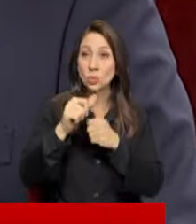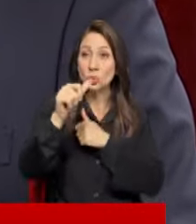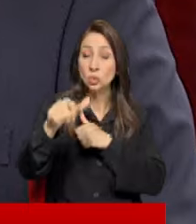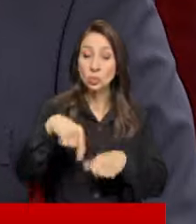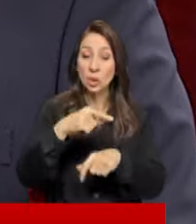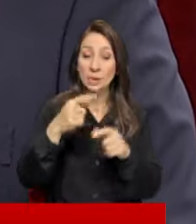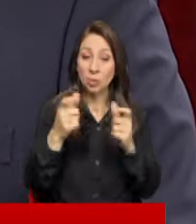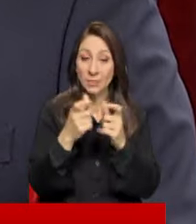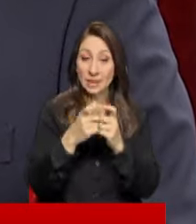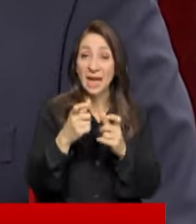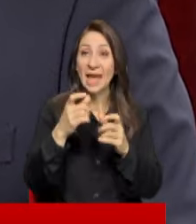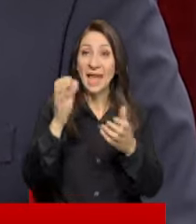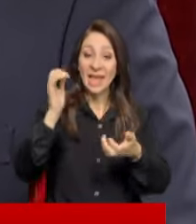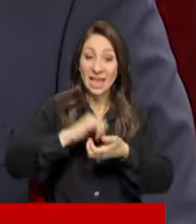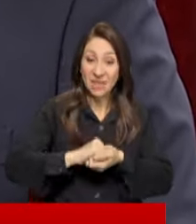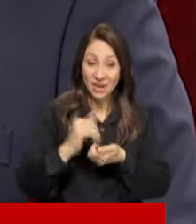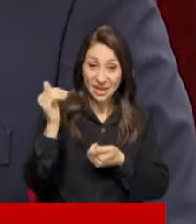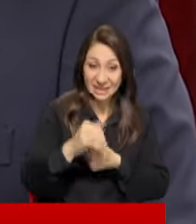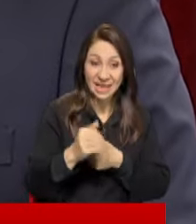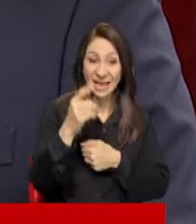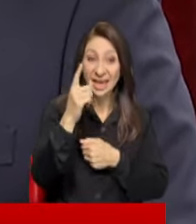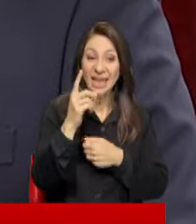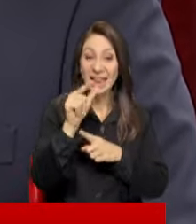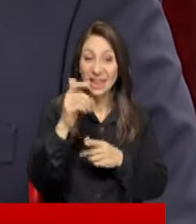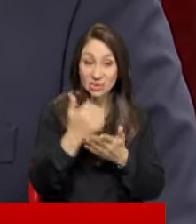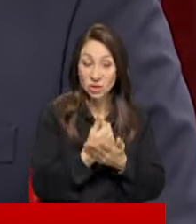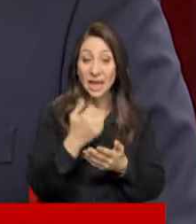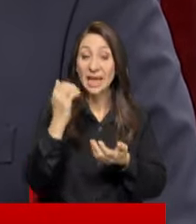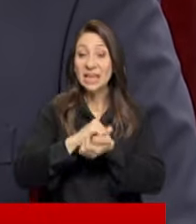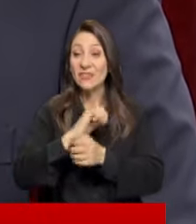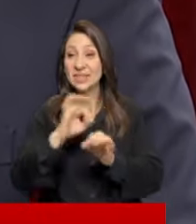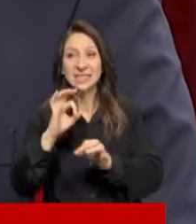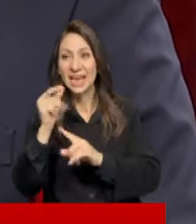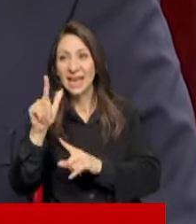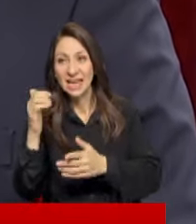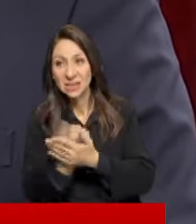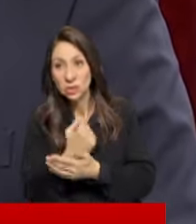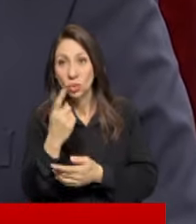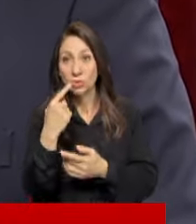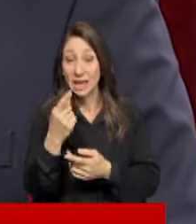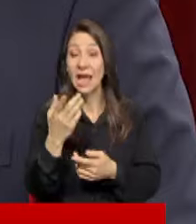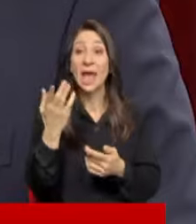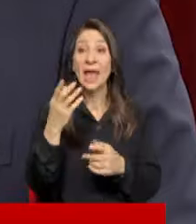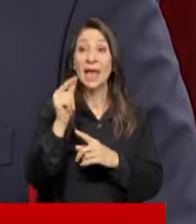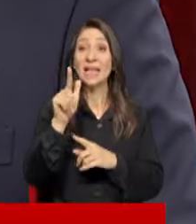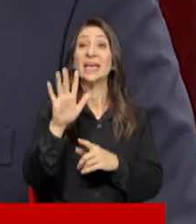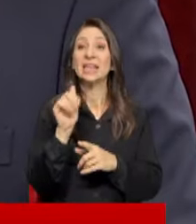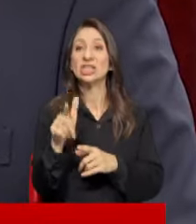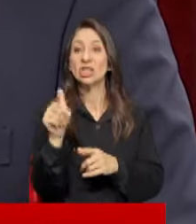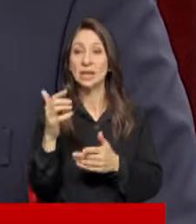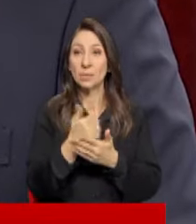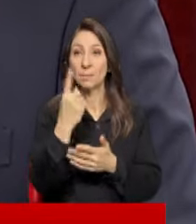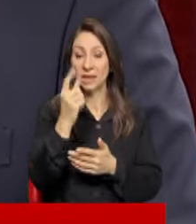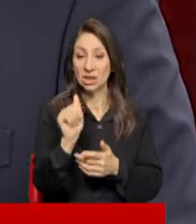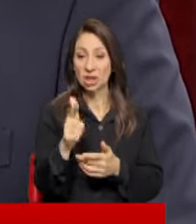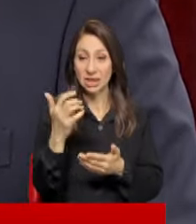süren toplantıda ittifakla gerilirse ne kadar il kazanılıyor, ittifaksız gerilirse ne kadar il kazanılıyor diye. Hatta ilde değil ilçe kazanılıyor, bir